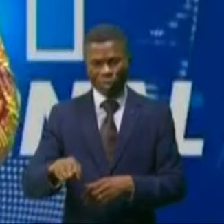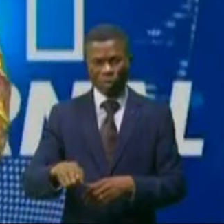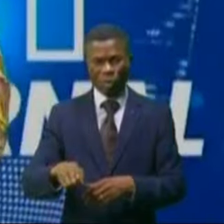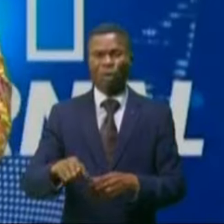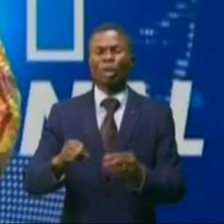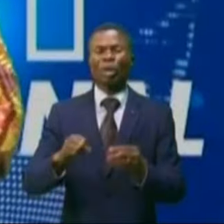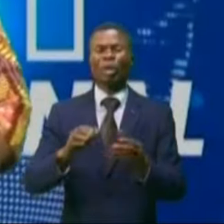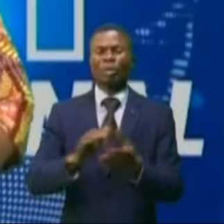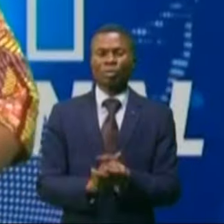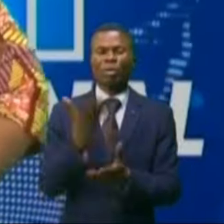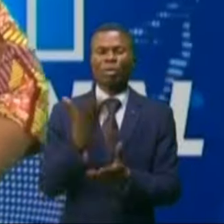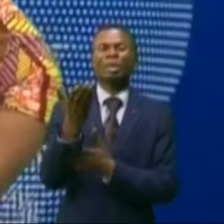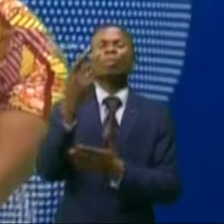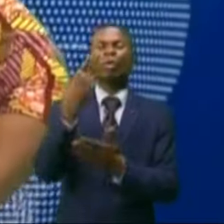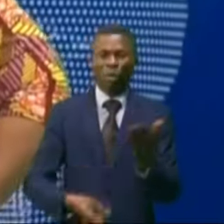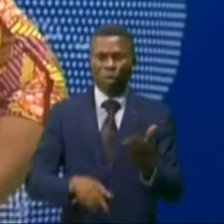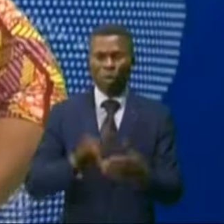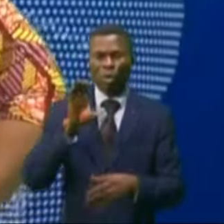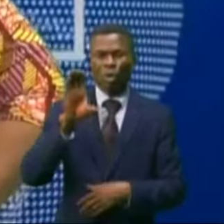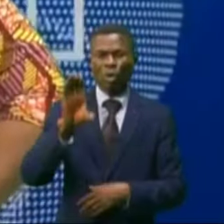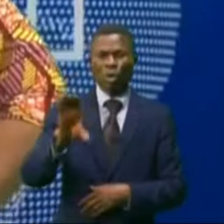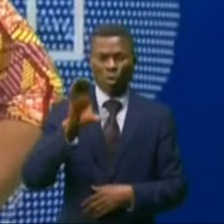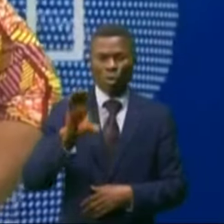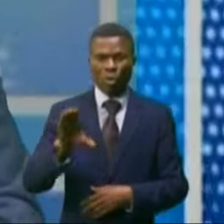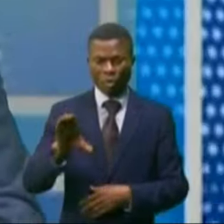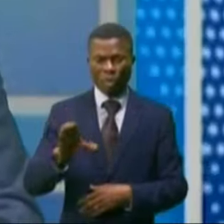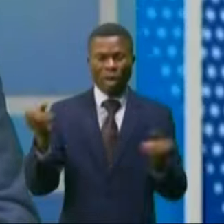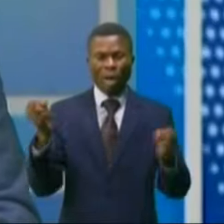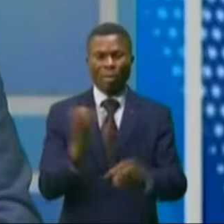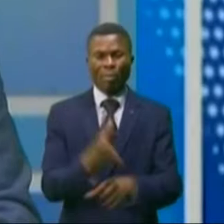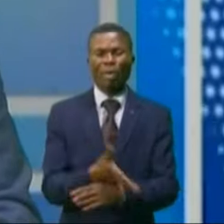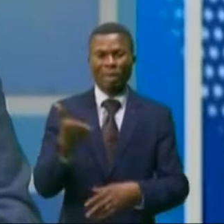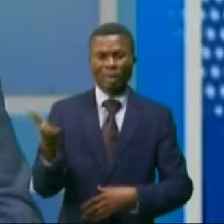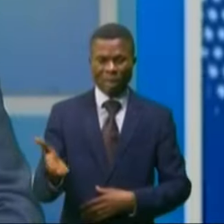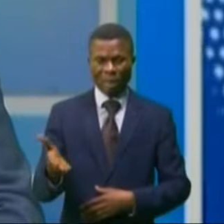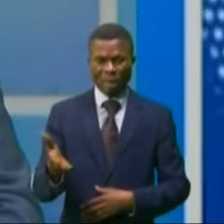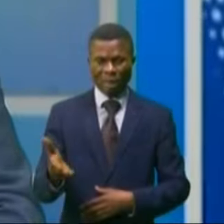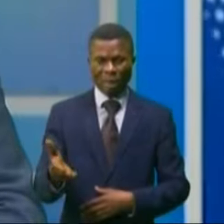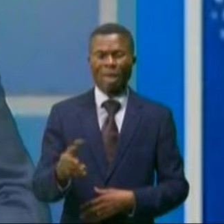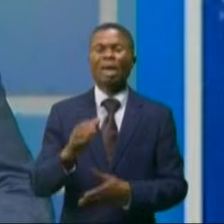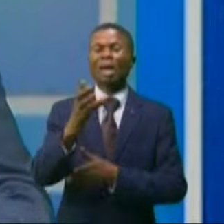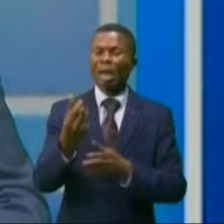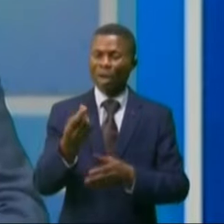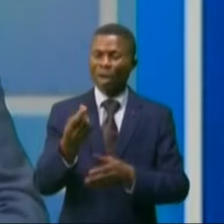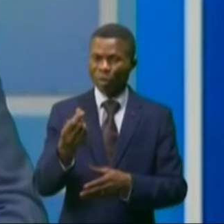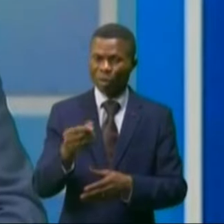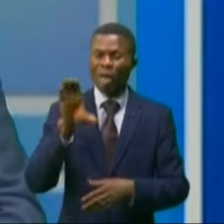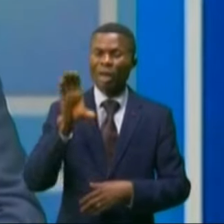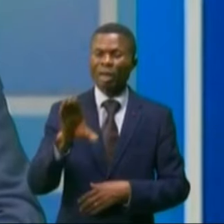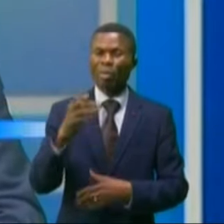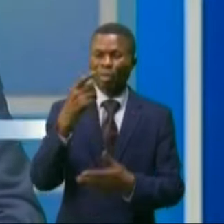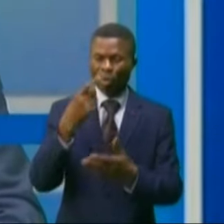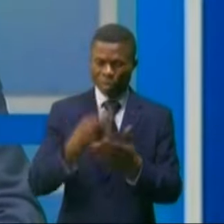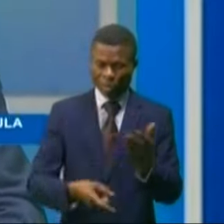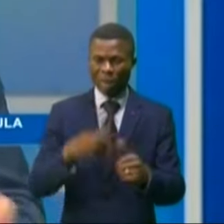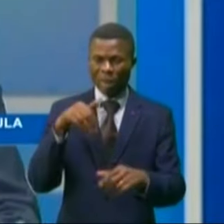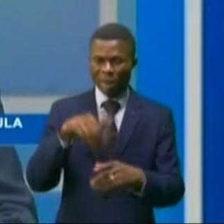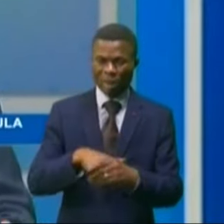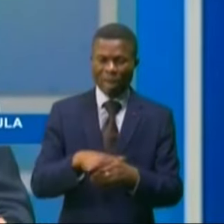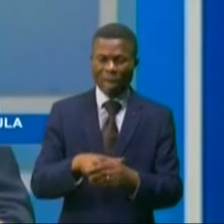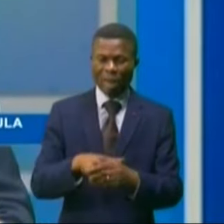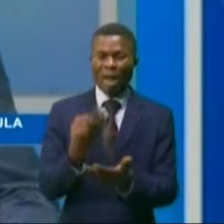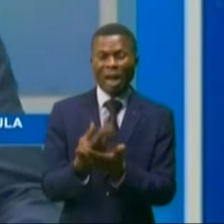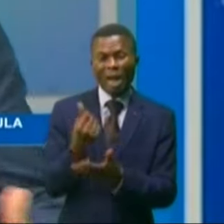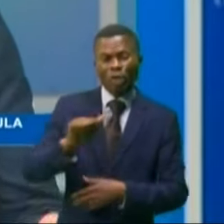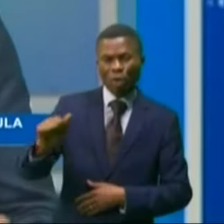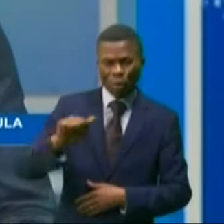Que recommandez-vous aux banques qui existent déjà? L'appréciation du capital d'une banque se fait à travers les fonds propres.